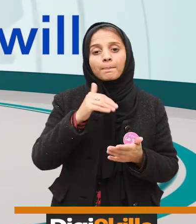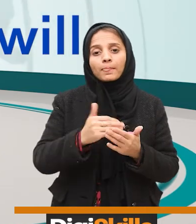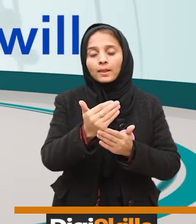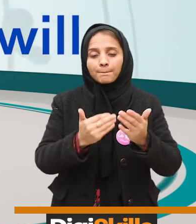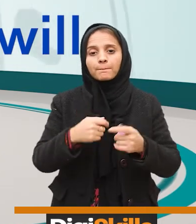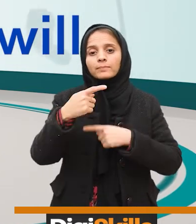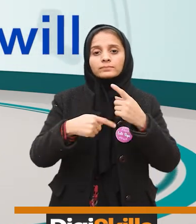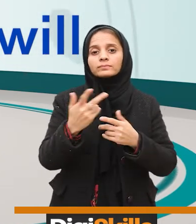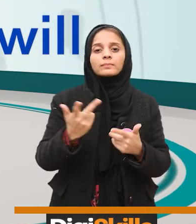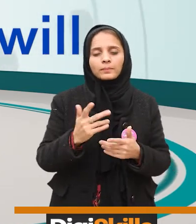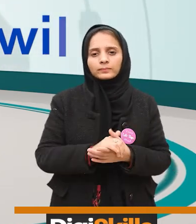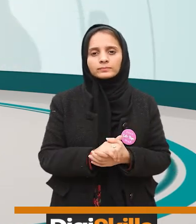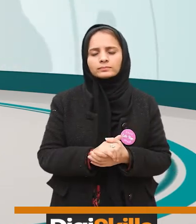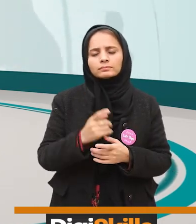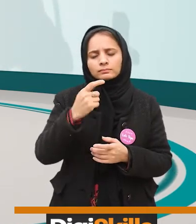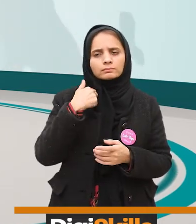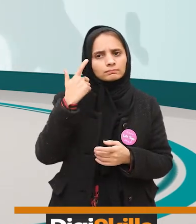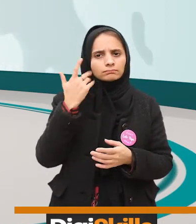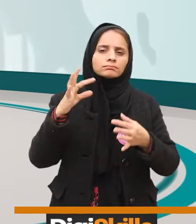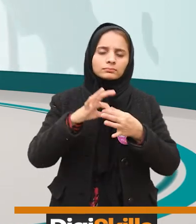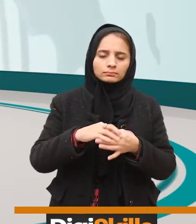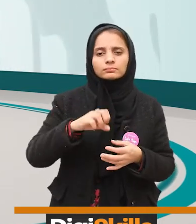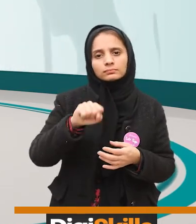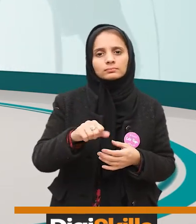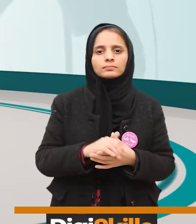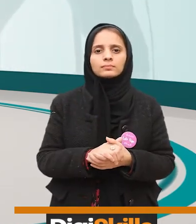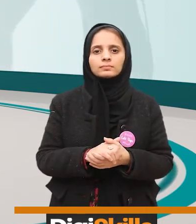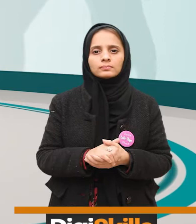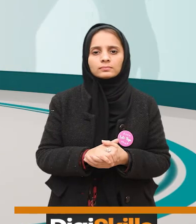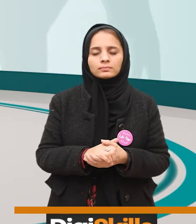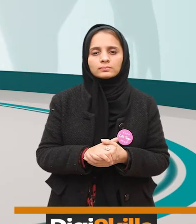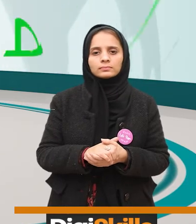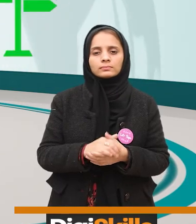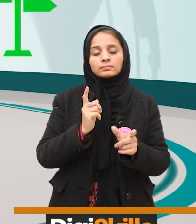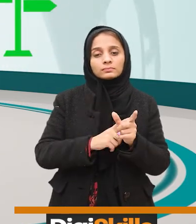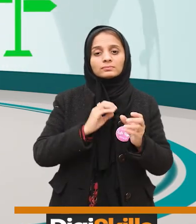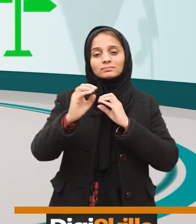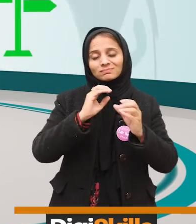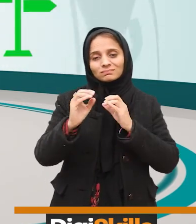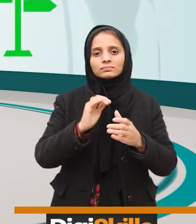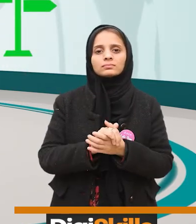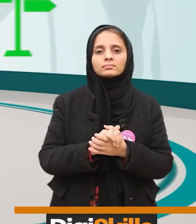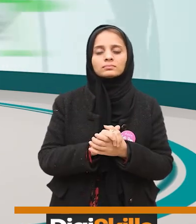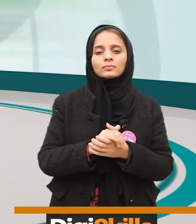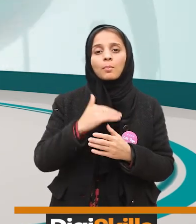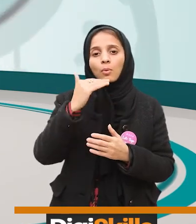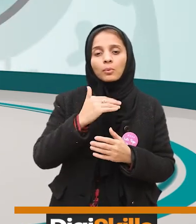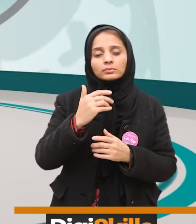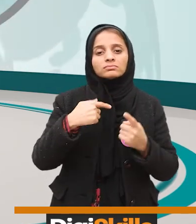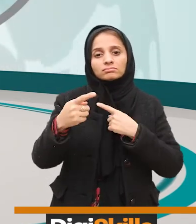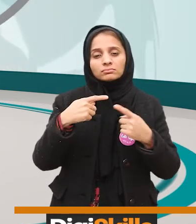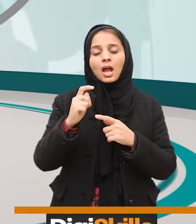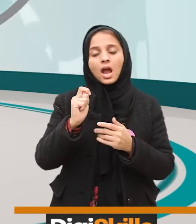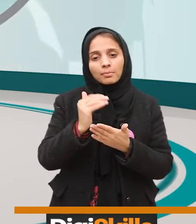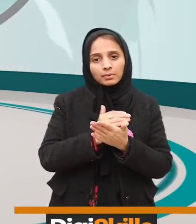وہ جو پری ریکوزٹ ہیں جن میں عموماً شمار کیا جاتا ہے یور کمیونیکیشن اسکل،